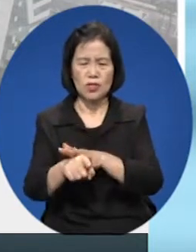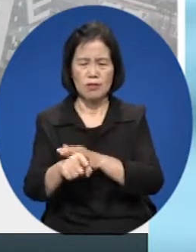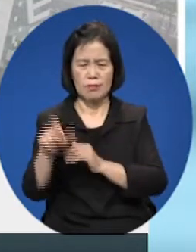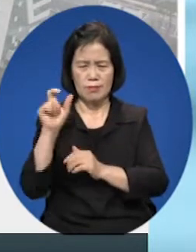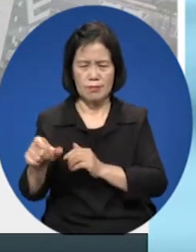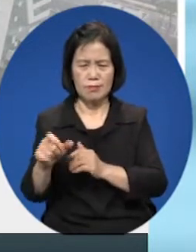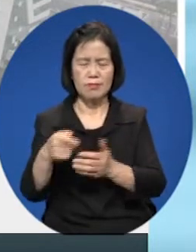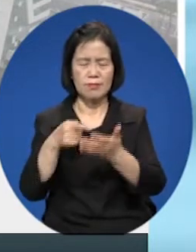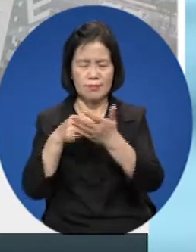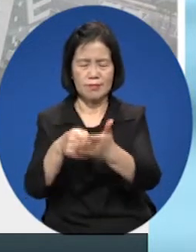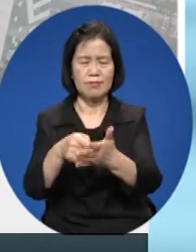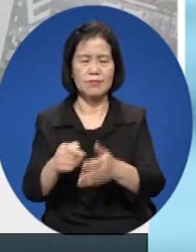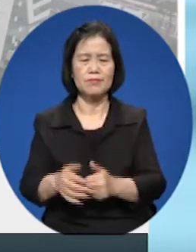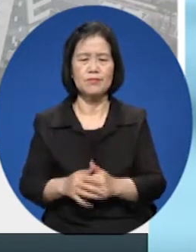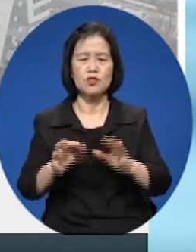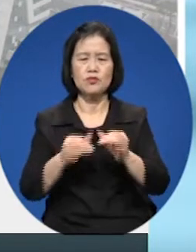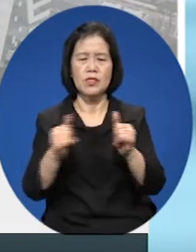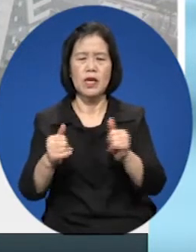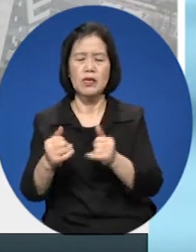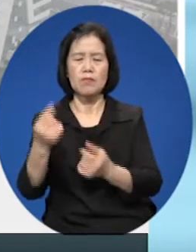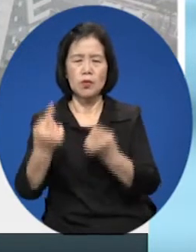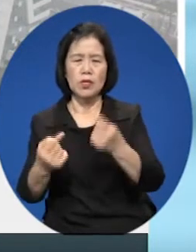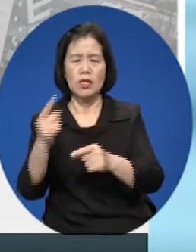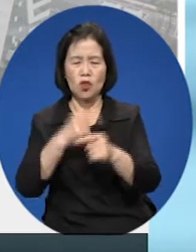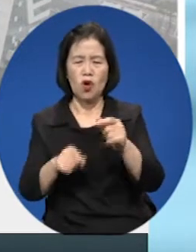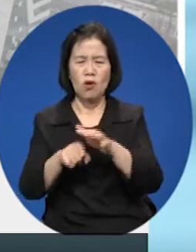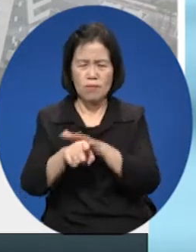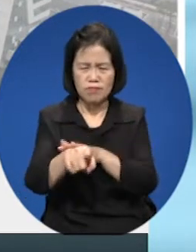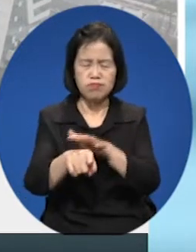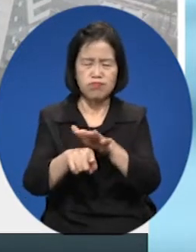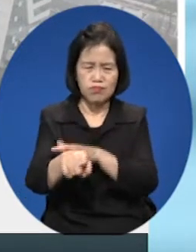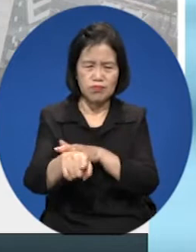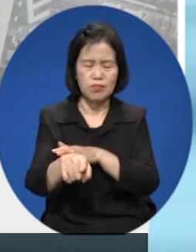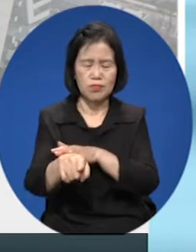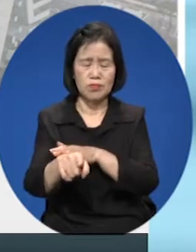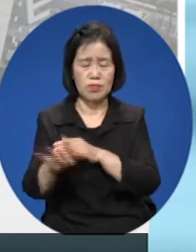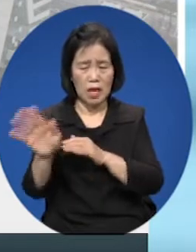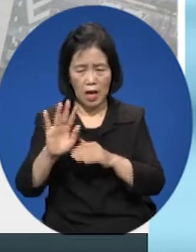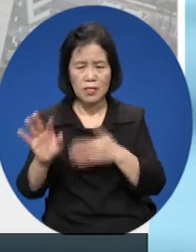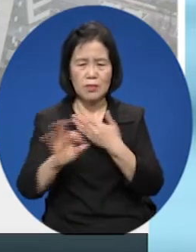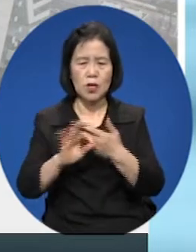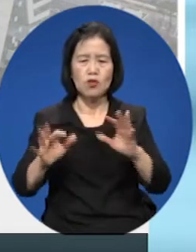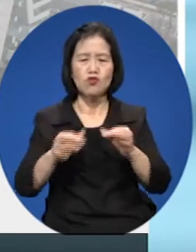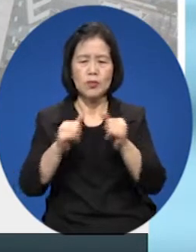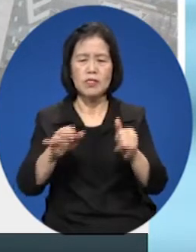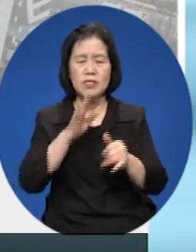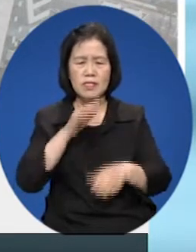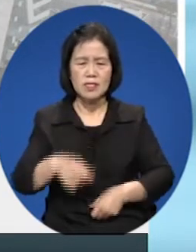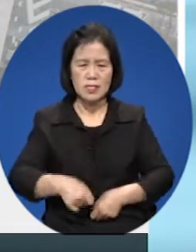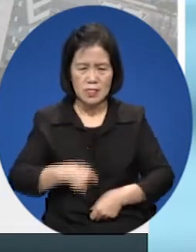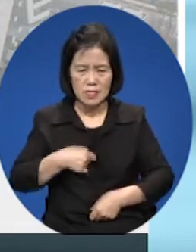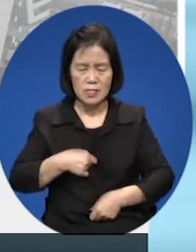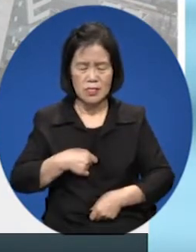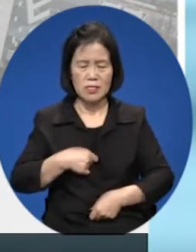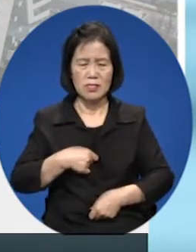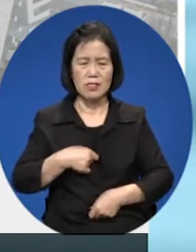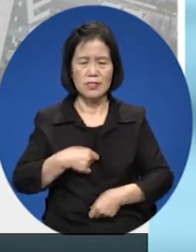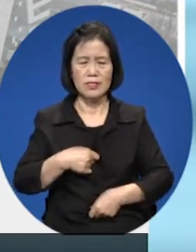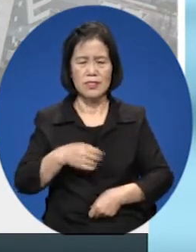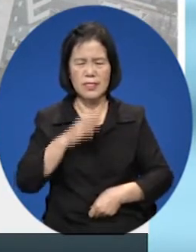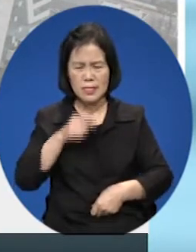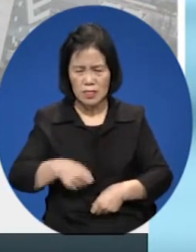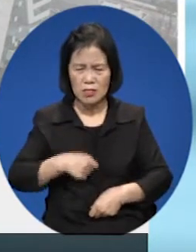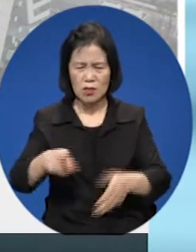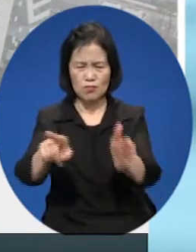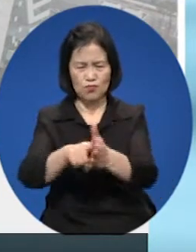없다 네가 국민의 힘 보다 한 발짝 더 나가야 돼 항상 그렇지 않으면 국민들이 진실을 진신 1 할까요 아님 진정성 을